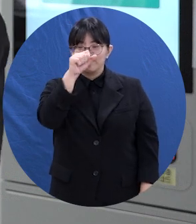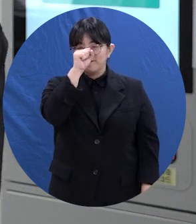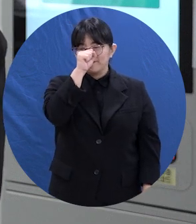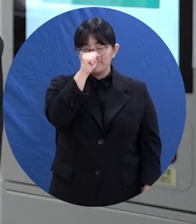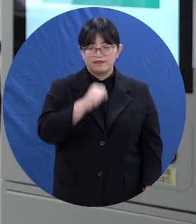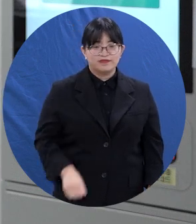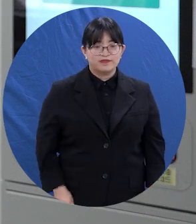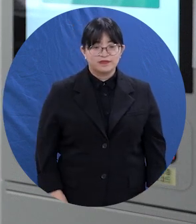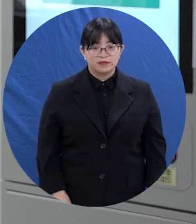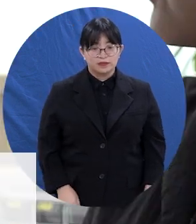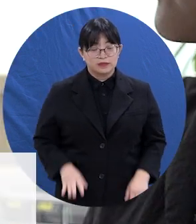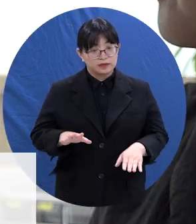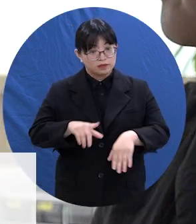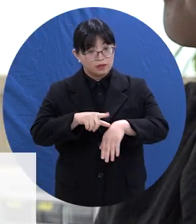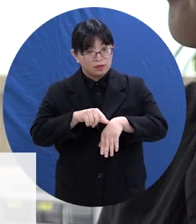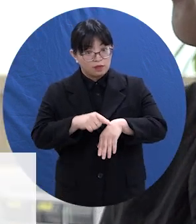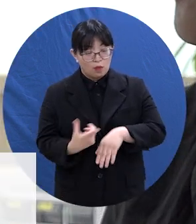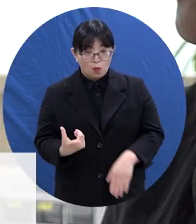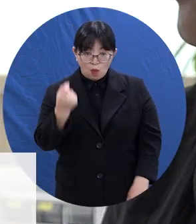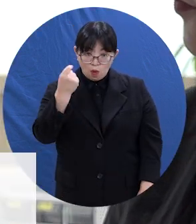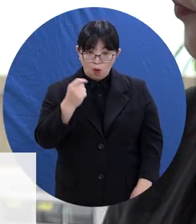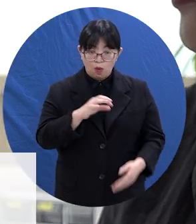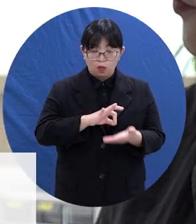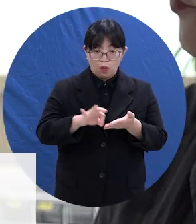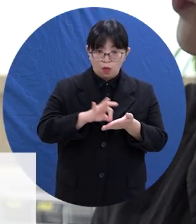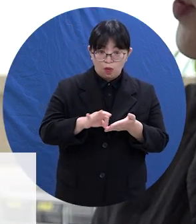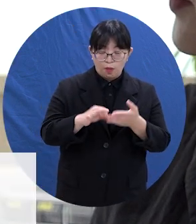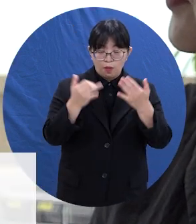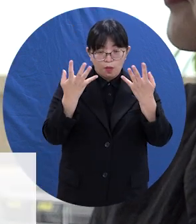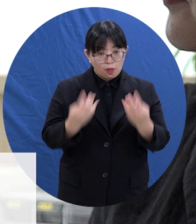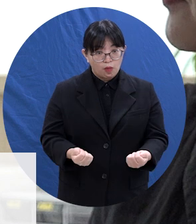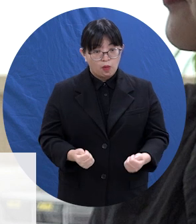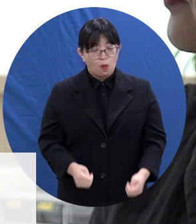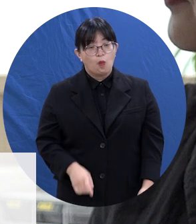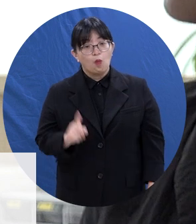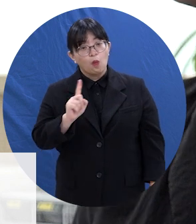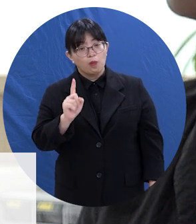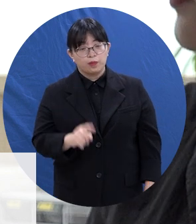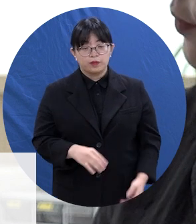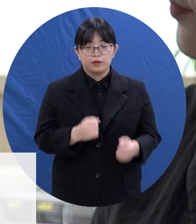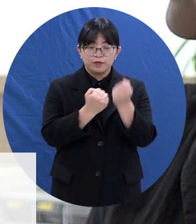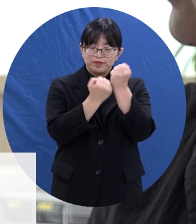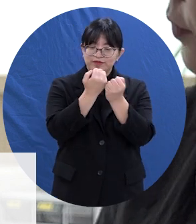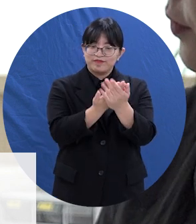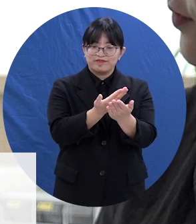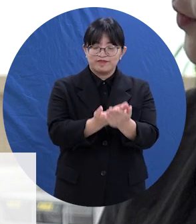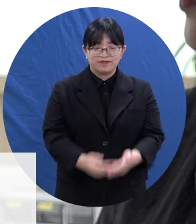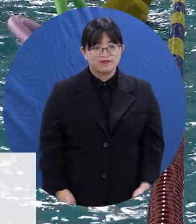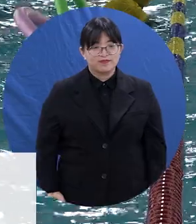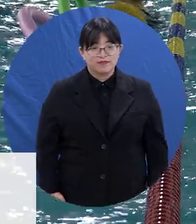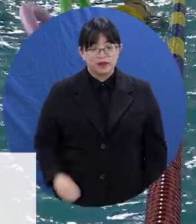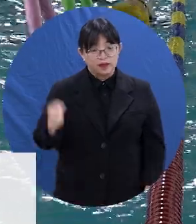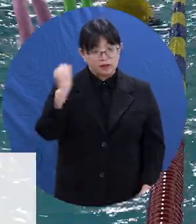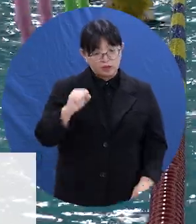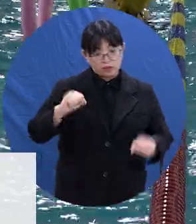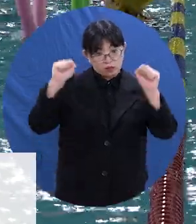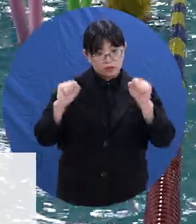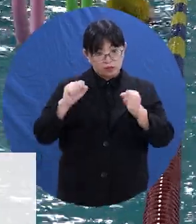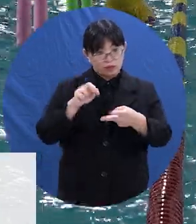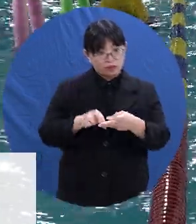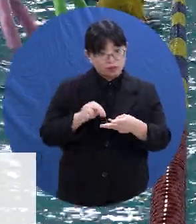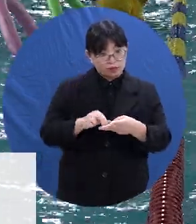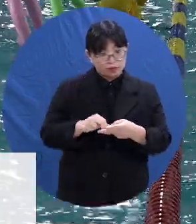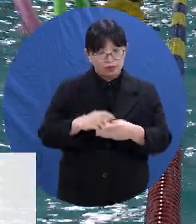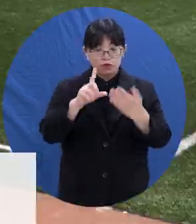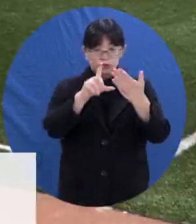여기는 어떤 곳인가요? 여기는 쌍벽루 국민체육센터라고 올 9월부터 정식 개장을 해서 운영 중에 있으며 1층은